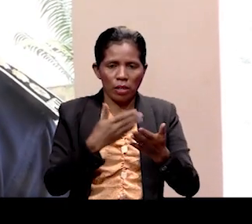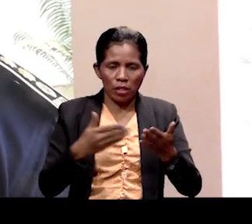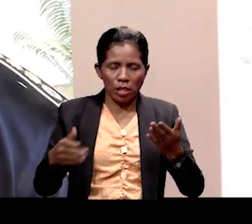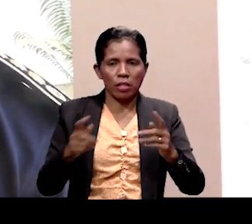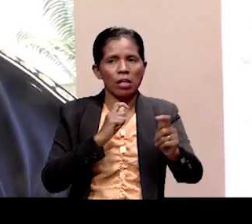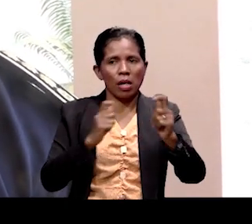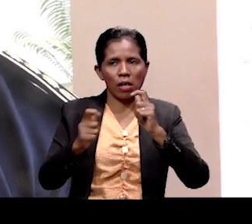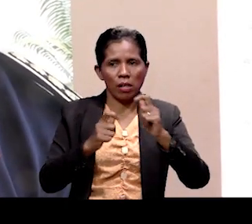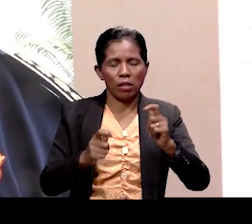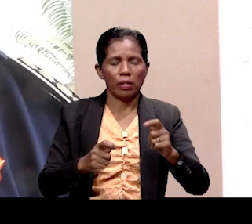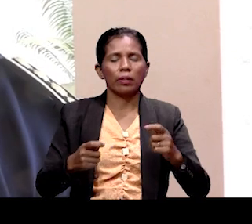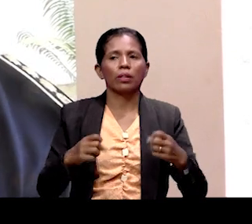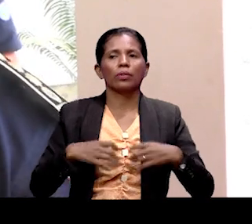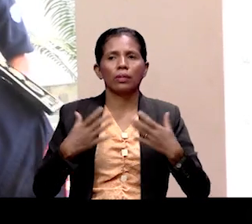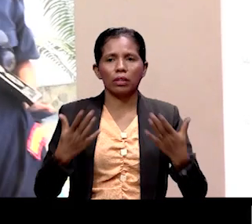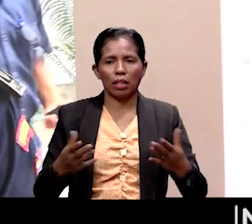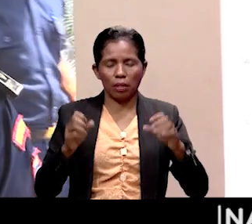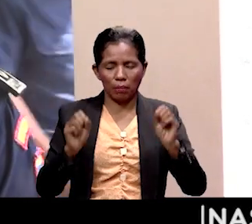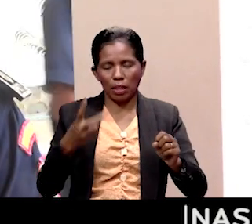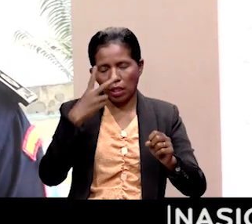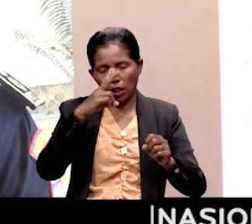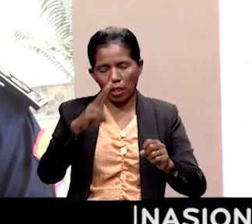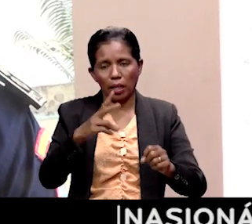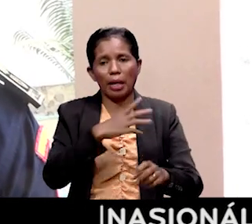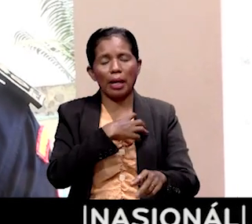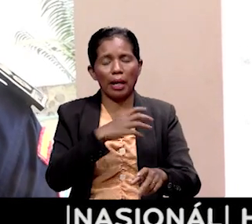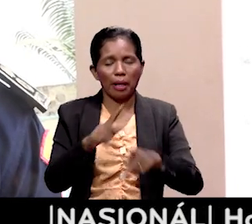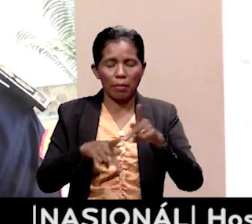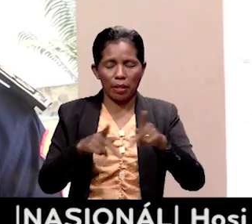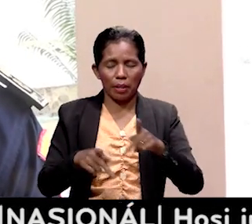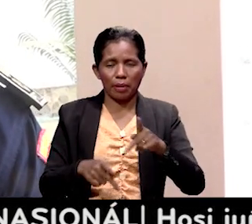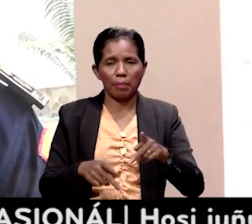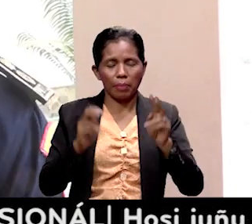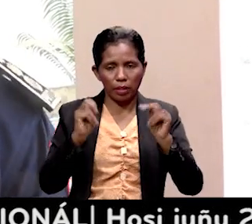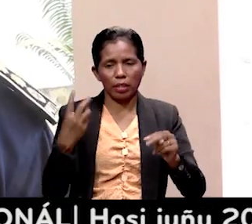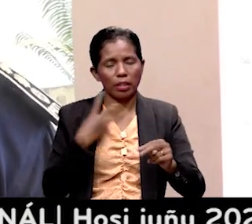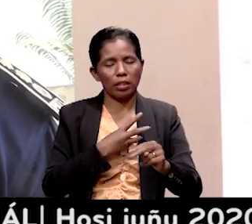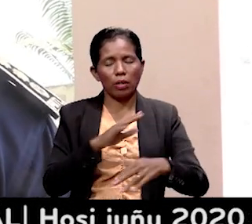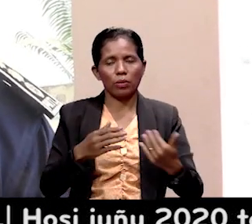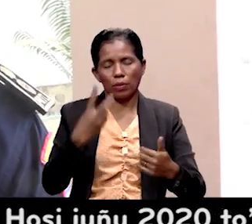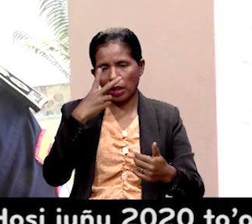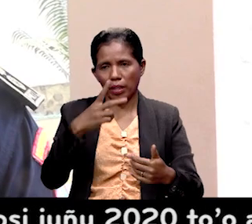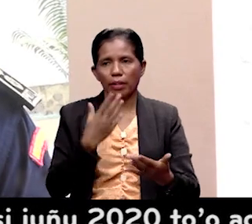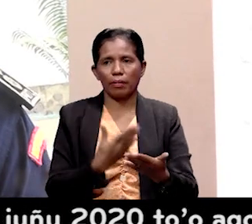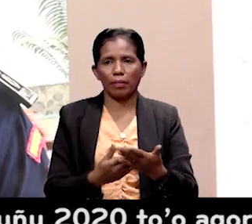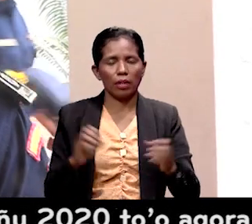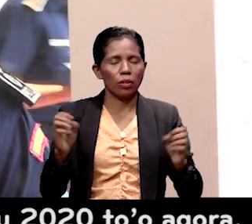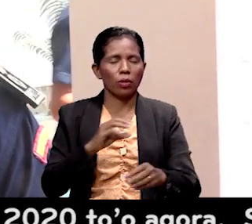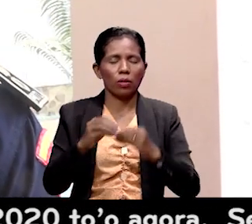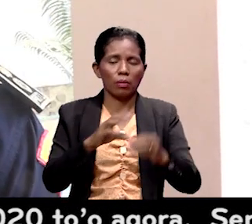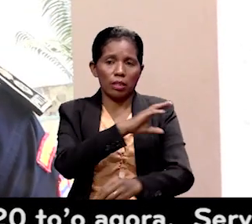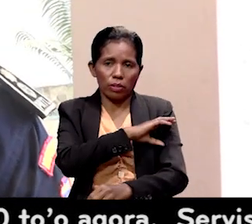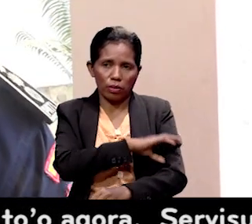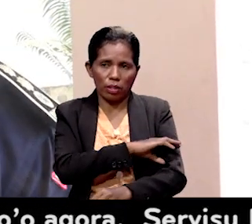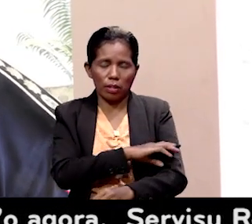nebe maka o limitado o insama nebe kontrol total nang nebe maka awane kata persija ita uta hari dane nebe laos ke stamba be asiguransa ema ultrapasa ne mabe